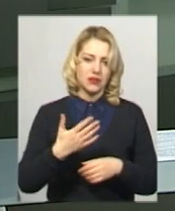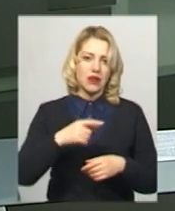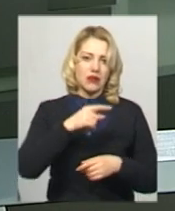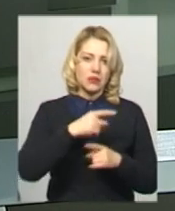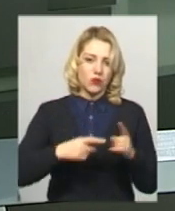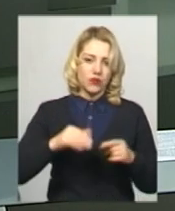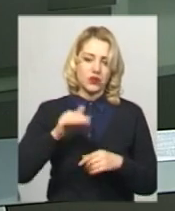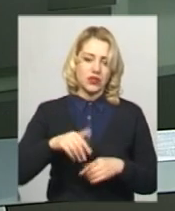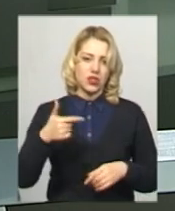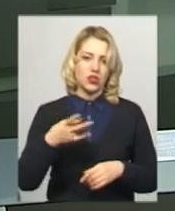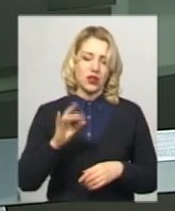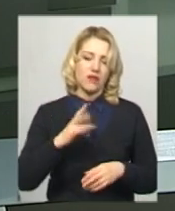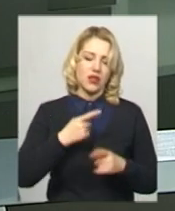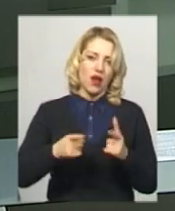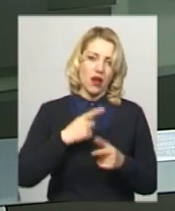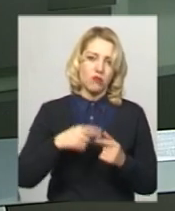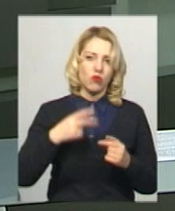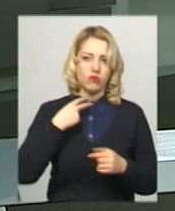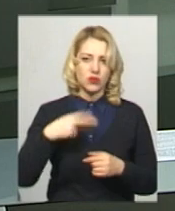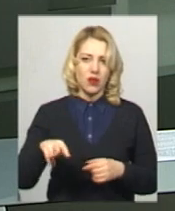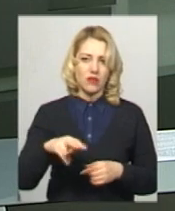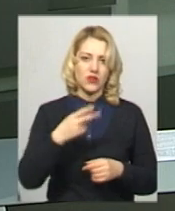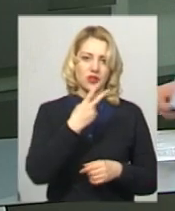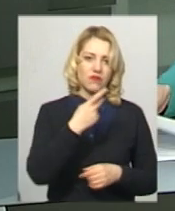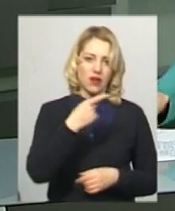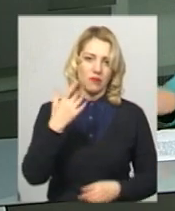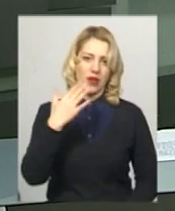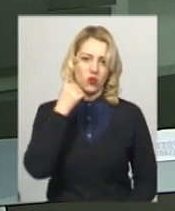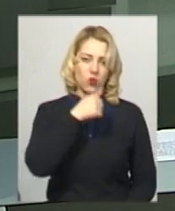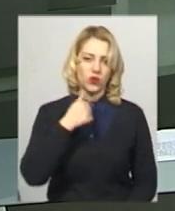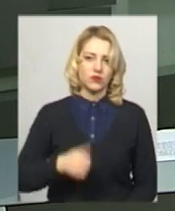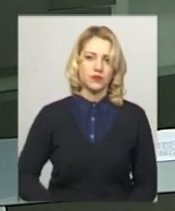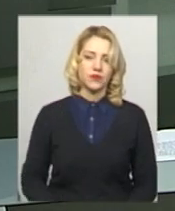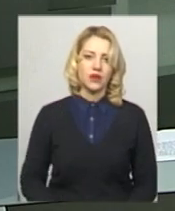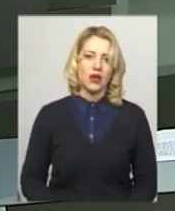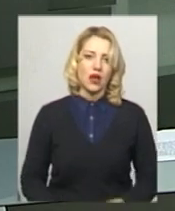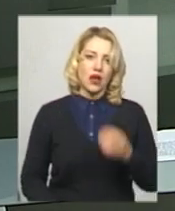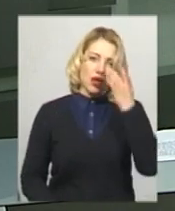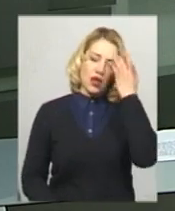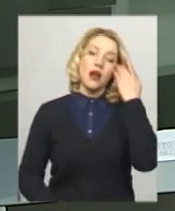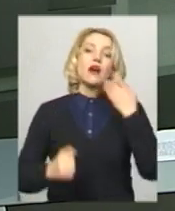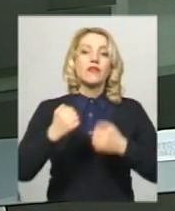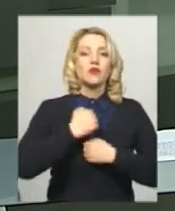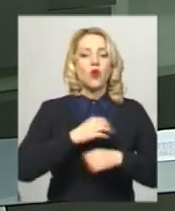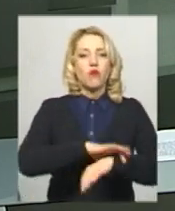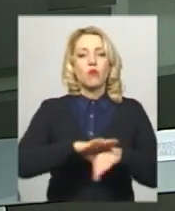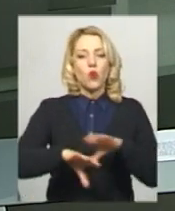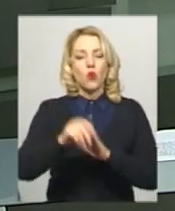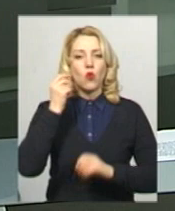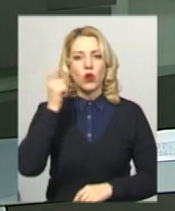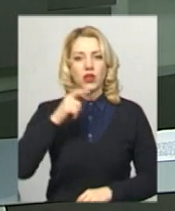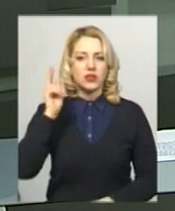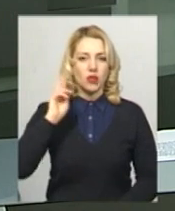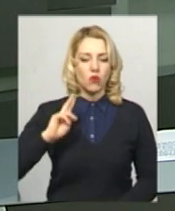гривень або ж позбавлення волі на строк від 2 до 5 років. Військовополоненим українським морякам російські